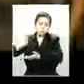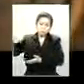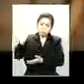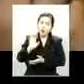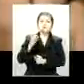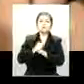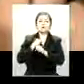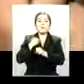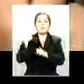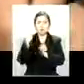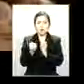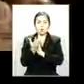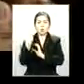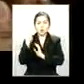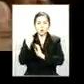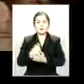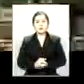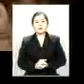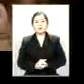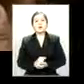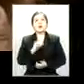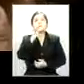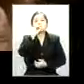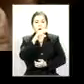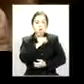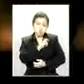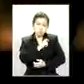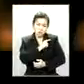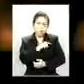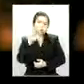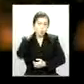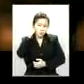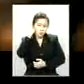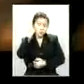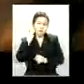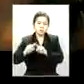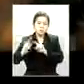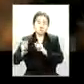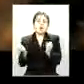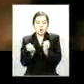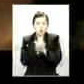ทำ แม้เรื่องของศาสนาและความเชื่อจะเป็นประเด็นอ่อนไหวแต่ศาส